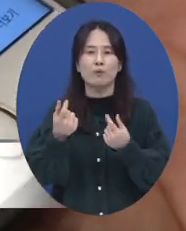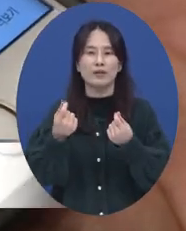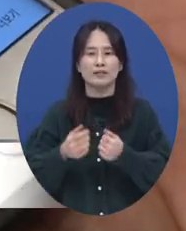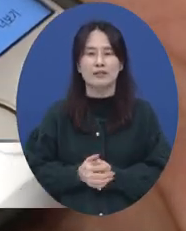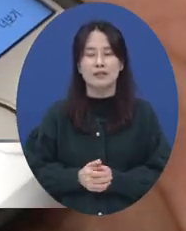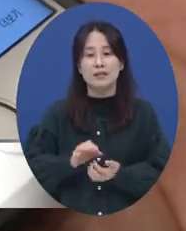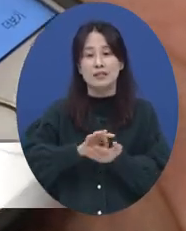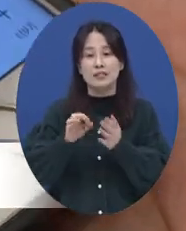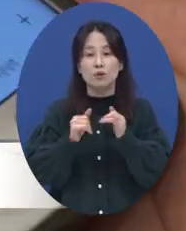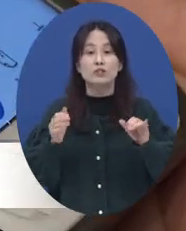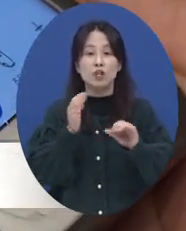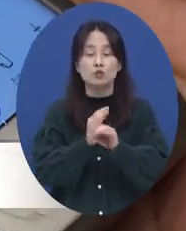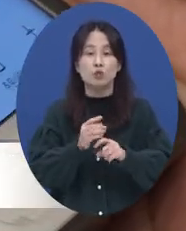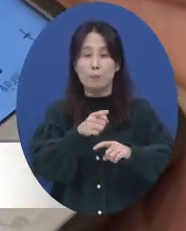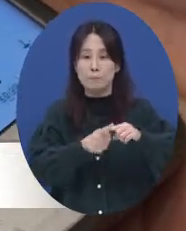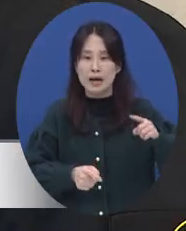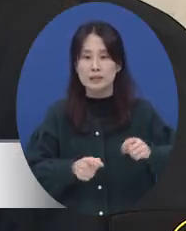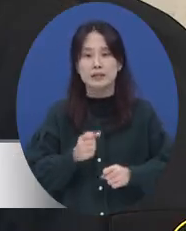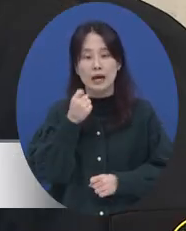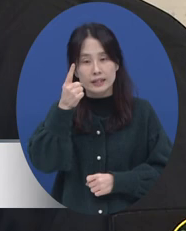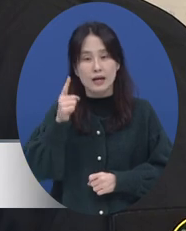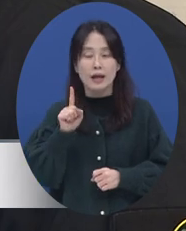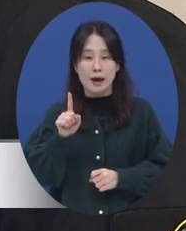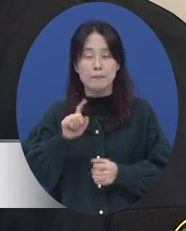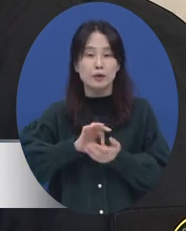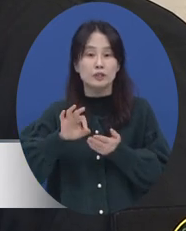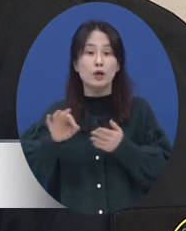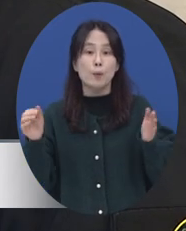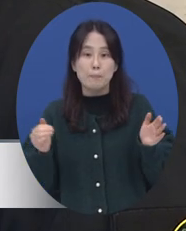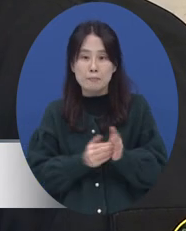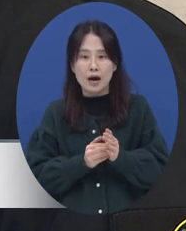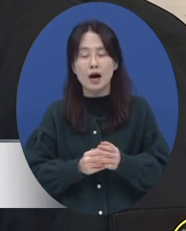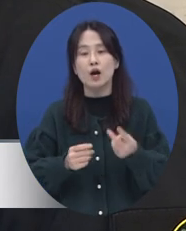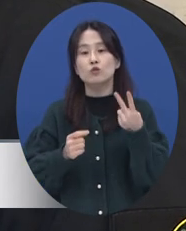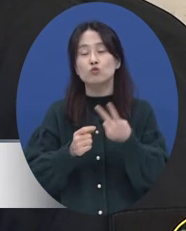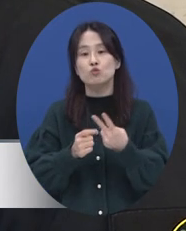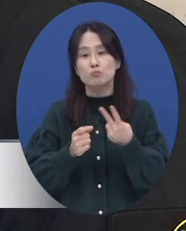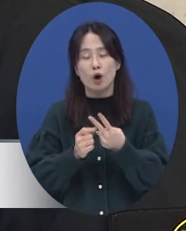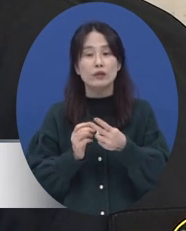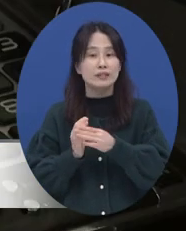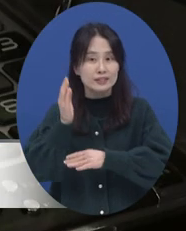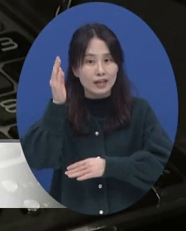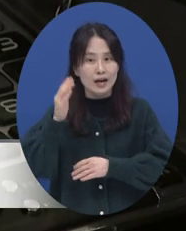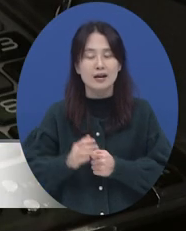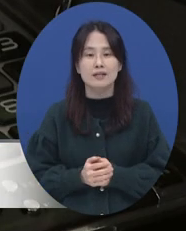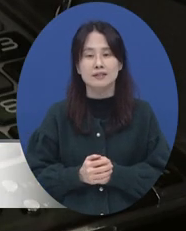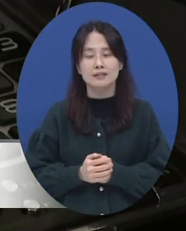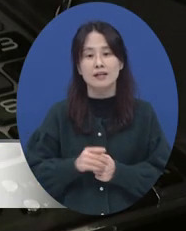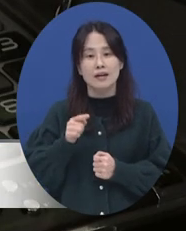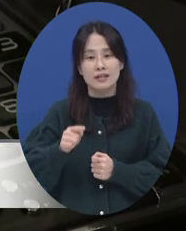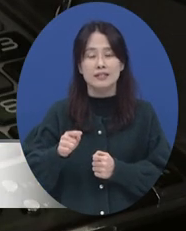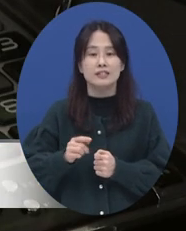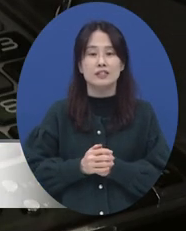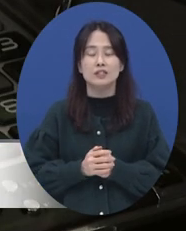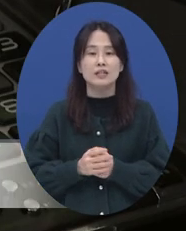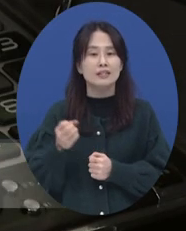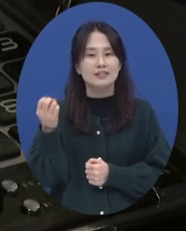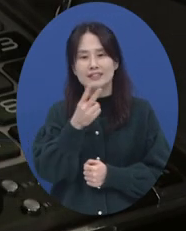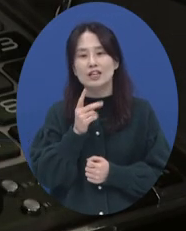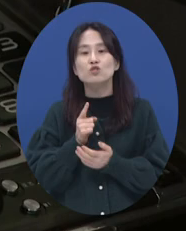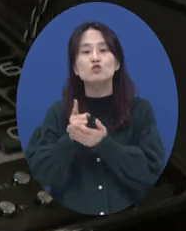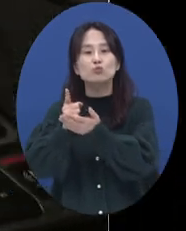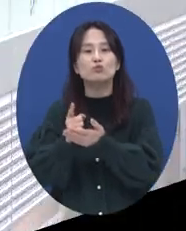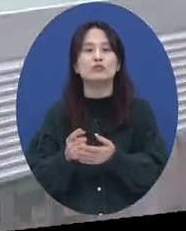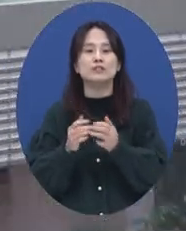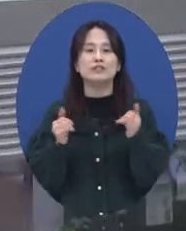이용자 중 절반은 한 달 동안 한번 사용해본 후 2건 이상 그러니까 배달 특급 을 통해 제 주문을 한 사람도